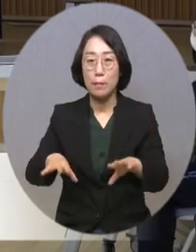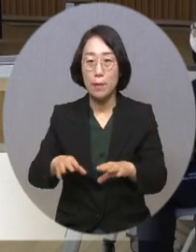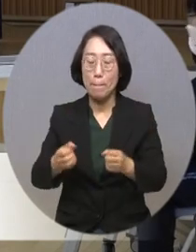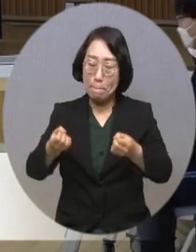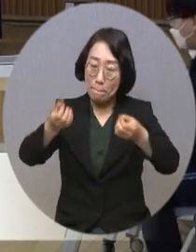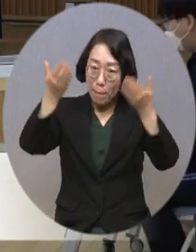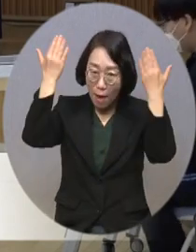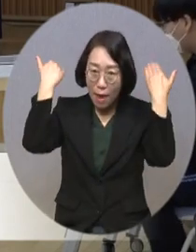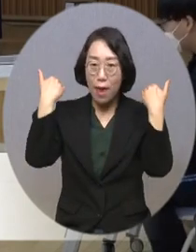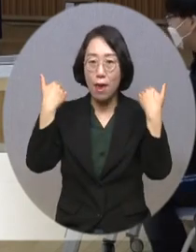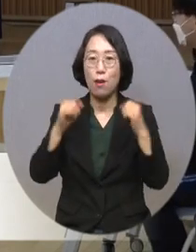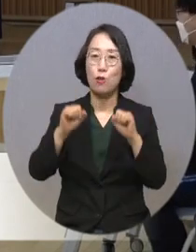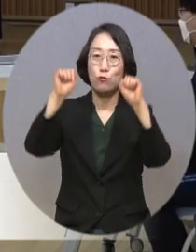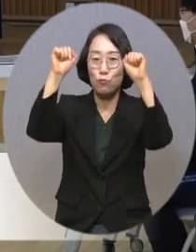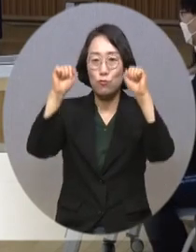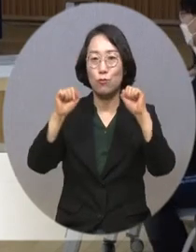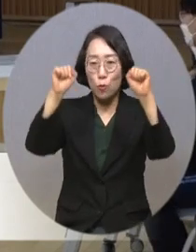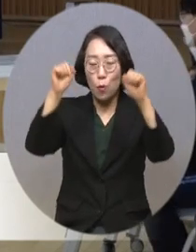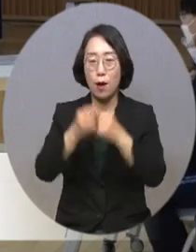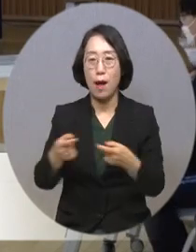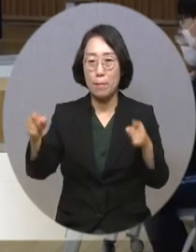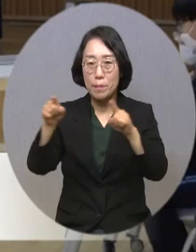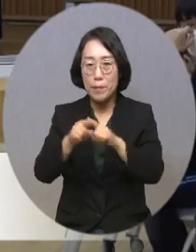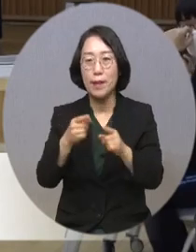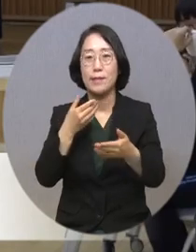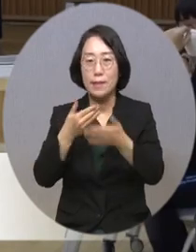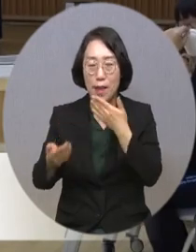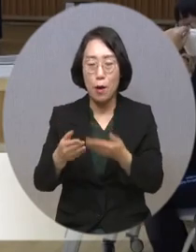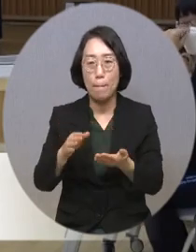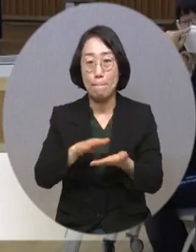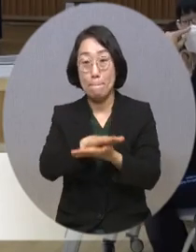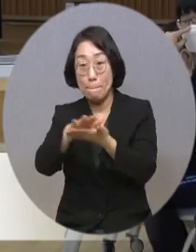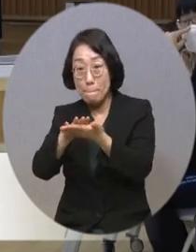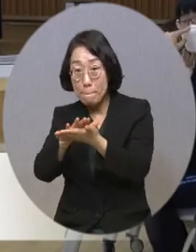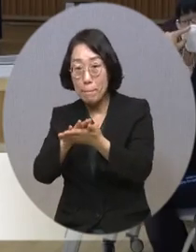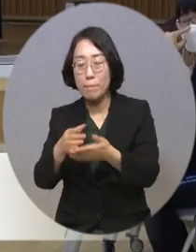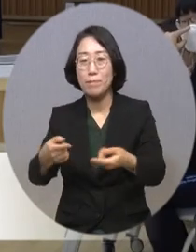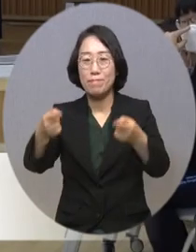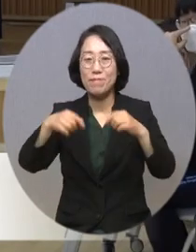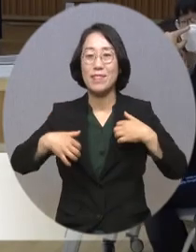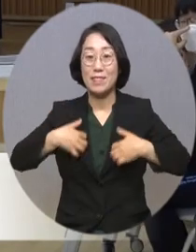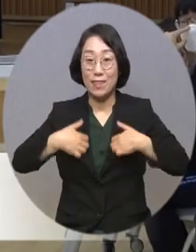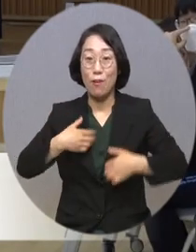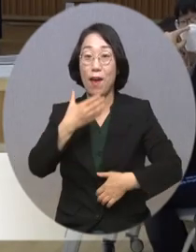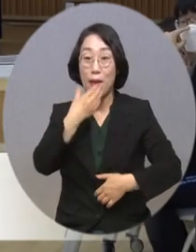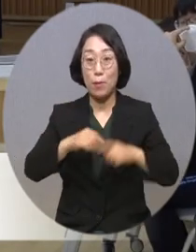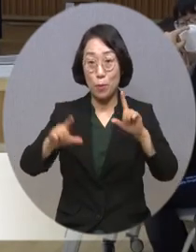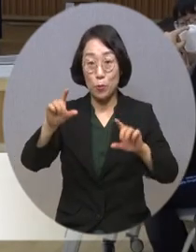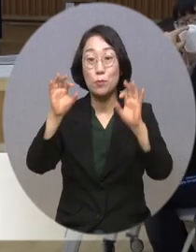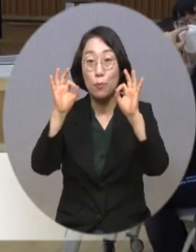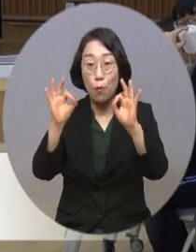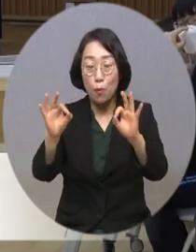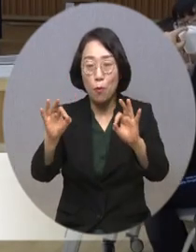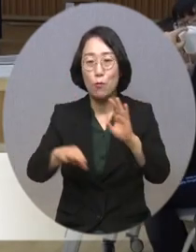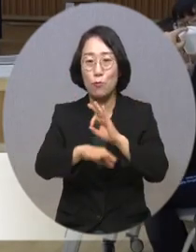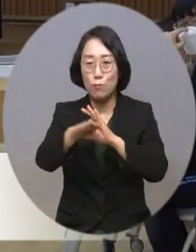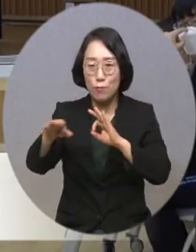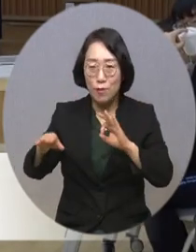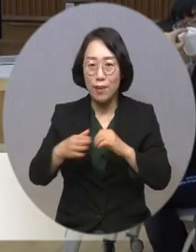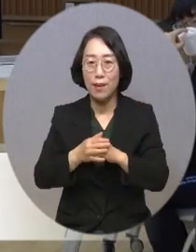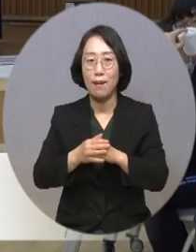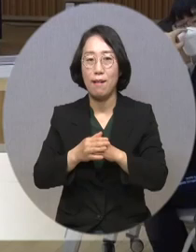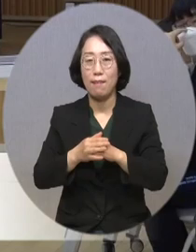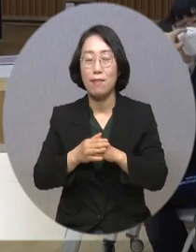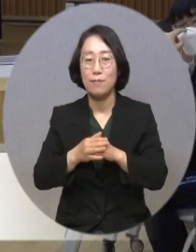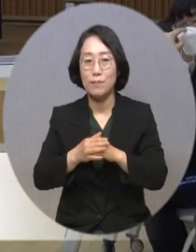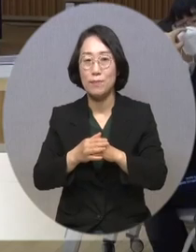함께 운동하고 그리고 함께 체험하면서 참여하시는 장애인분들이 즐거워하고 행복하는 모습 안에서 우리가 또 봄을